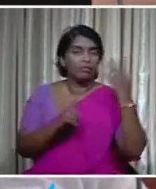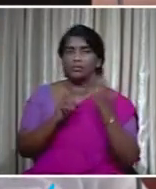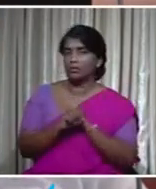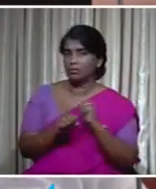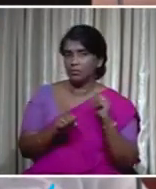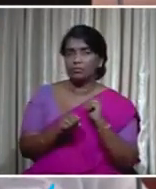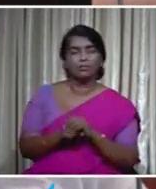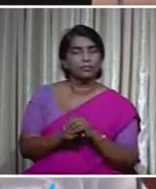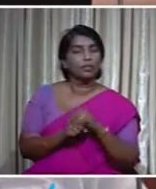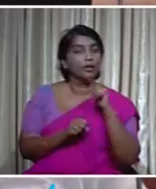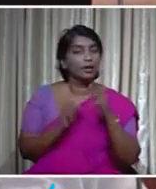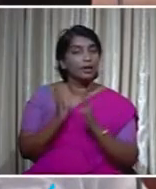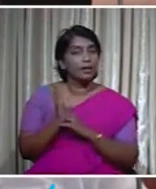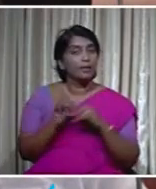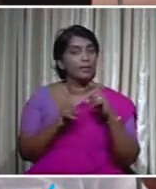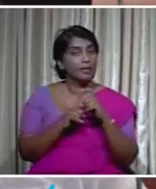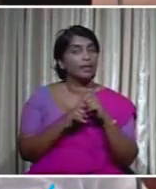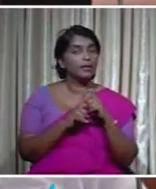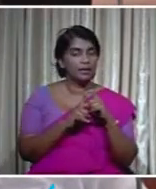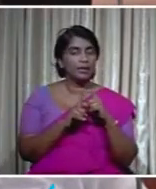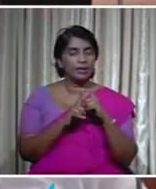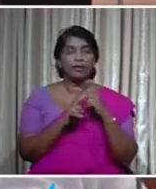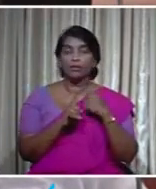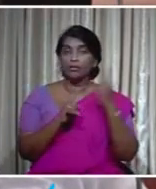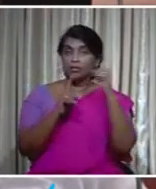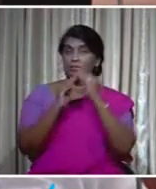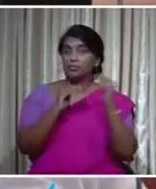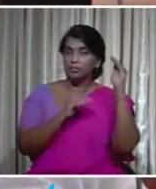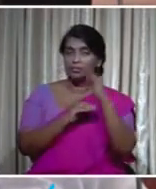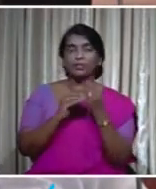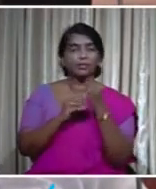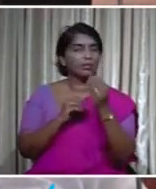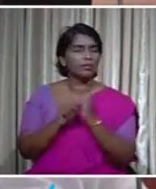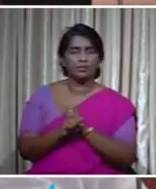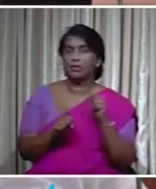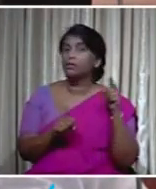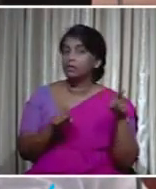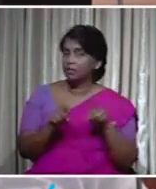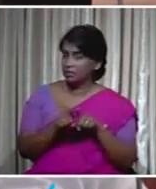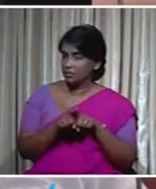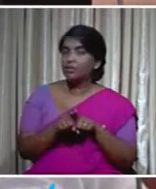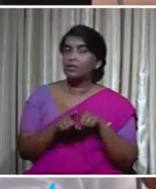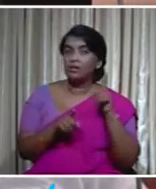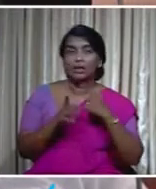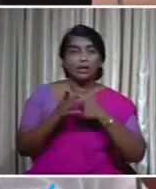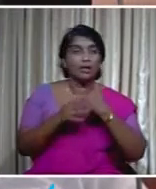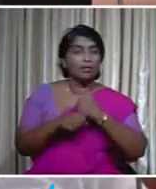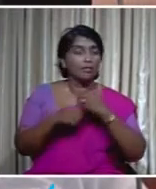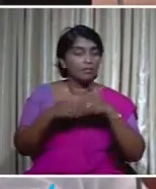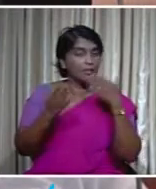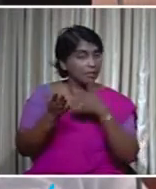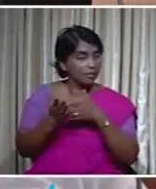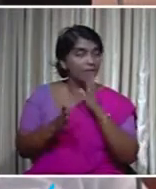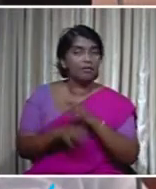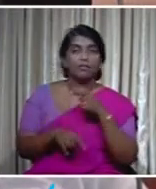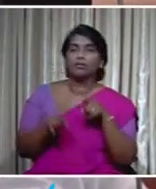எம்இடி முடிச்சிருந்தால் அவருக்கு 1 கொடுக்க வேண்டும் என்ற ஒரு சர்க்குலர் இருக்கு. அந்த சர்க்குலரின்படி அவர் ஒரு மேனேஜ்மெண்ட் சென்டரில் சென்று ஒரு முகாமைத்துவ